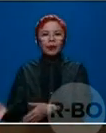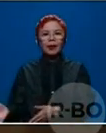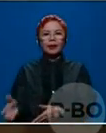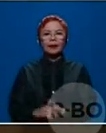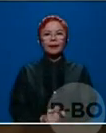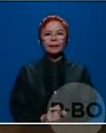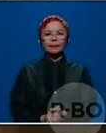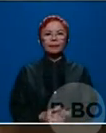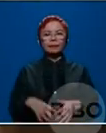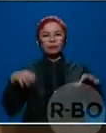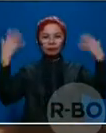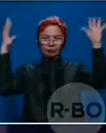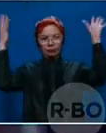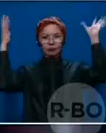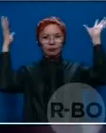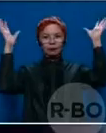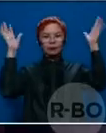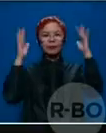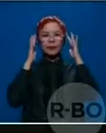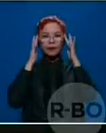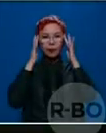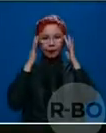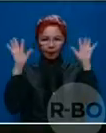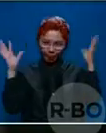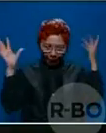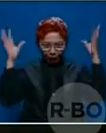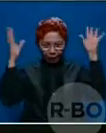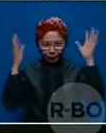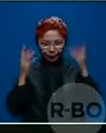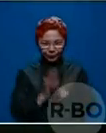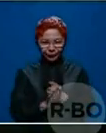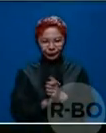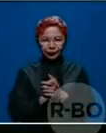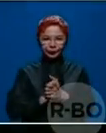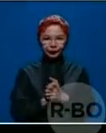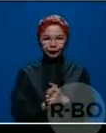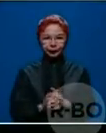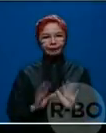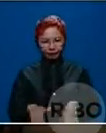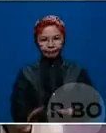Terima kasih baik terima kasih Baik terima